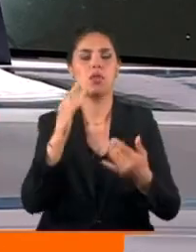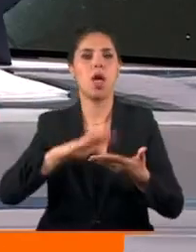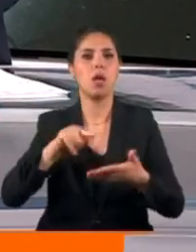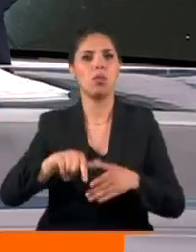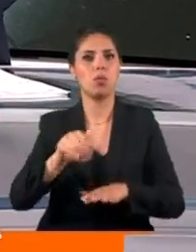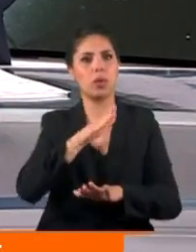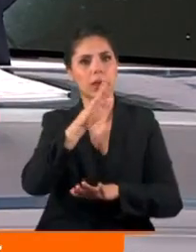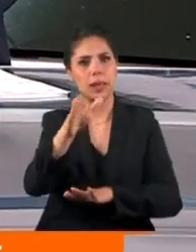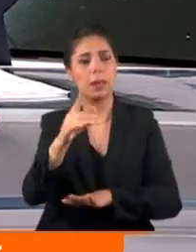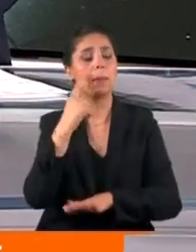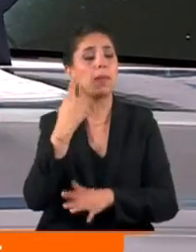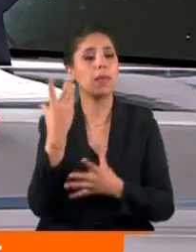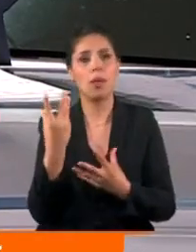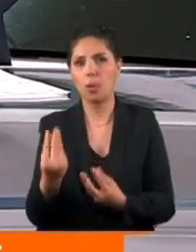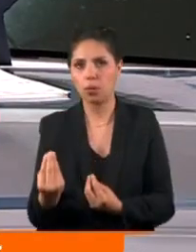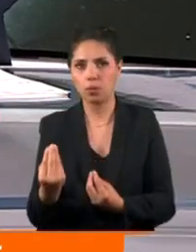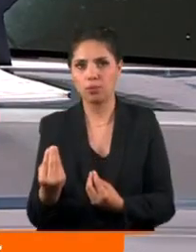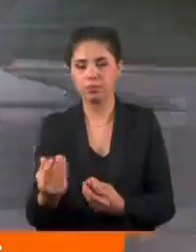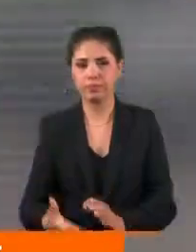oradaydı. Bakın neler oldu.